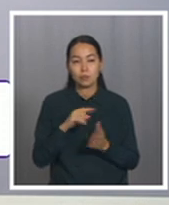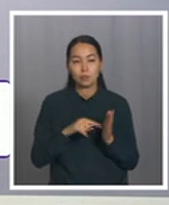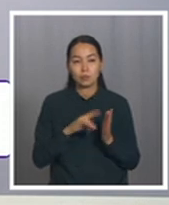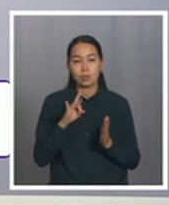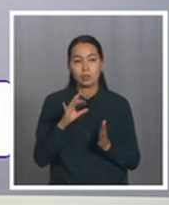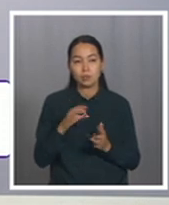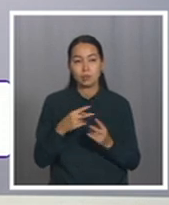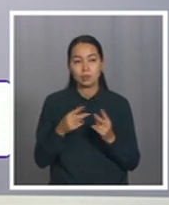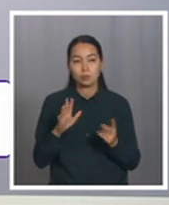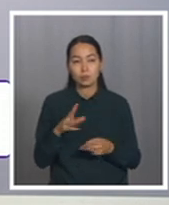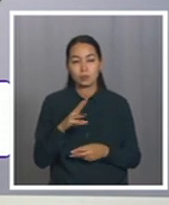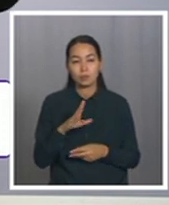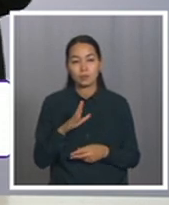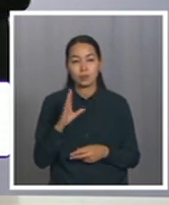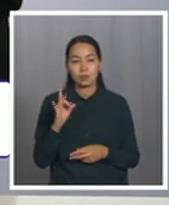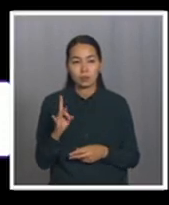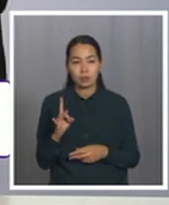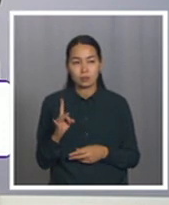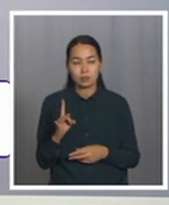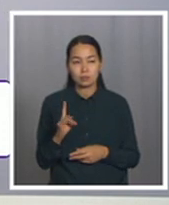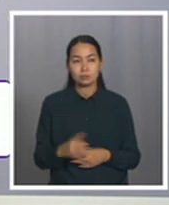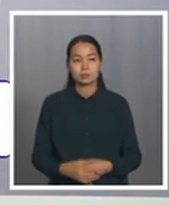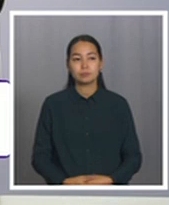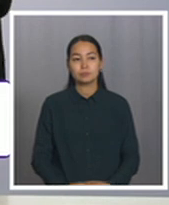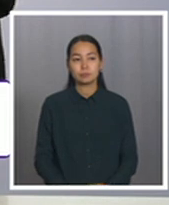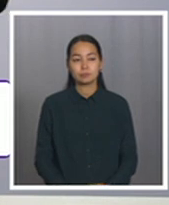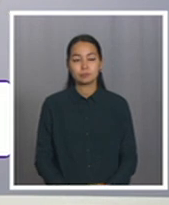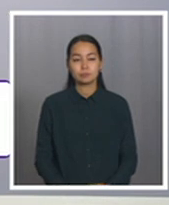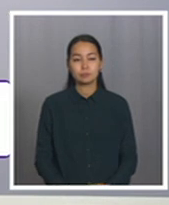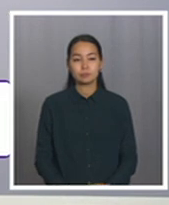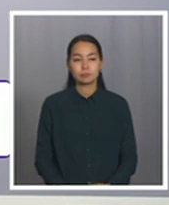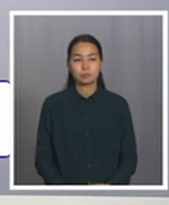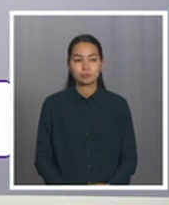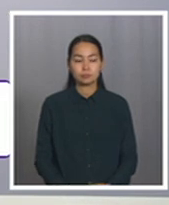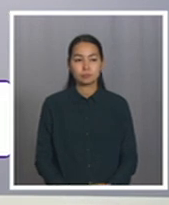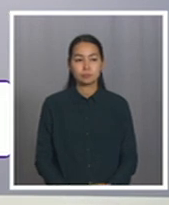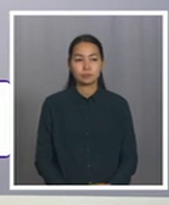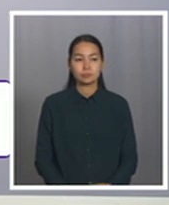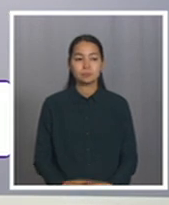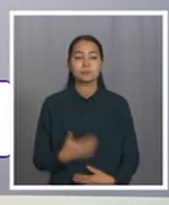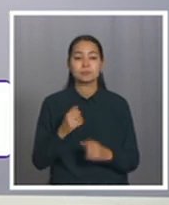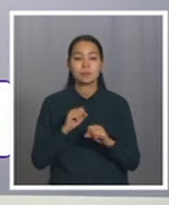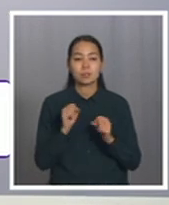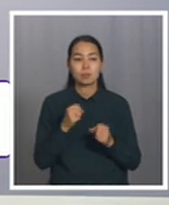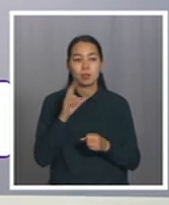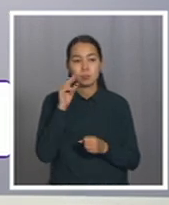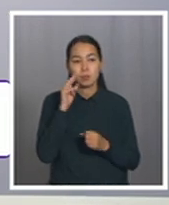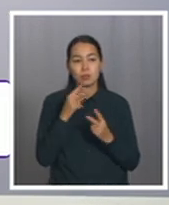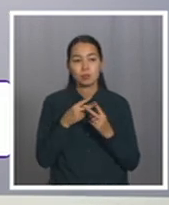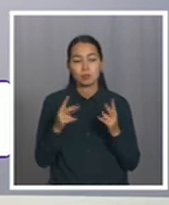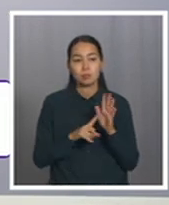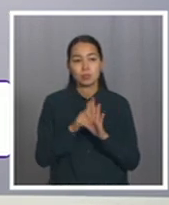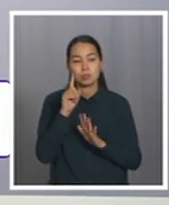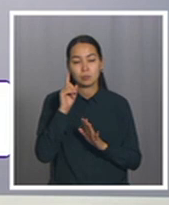тең болады MVR деп жазады екенбіз. Солайша біздегі жылдамдықтың мәні тең бастапқы